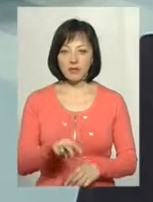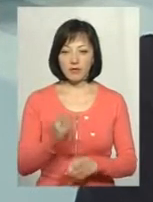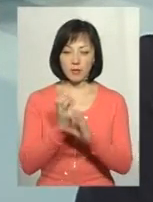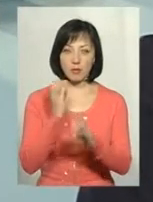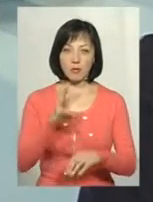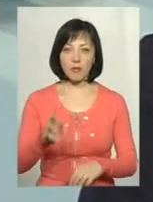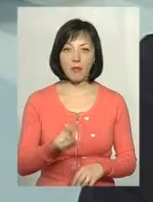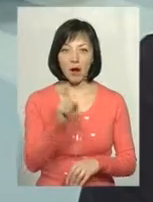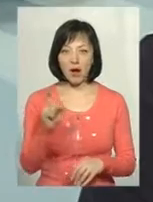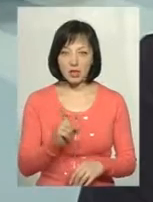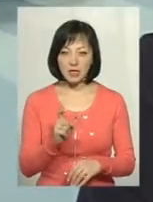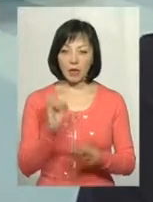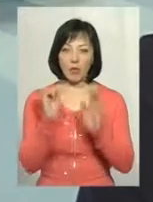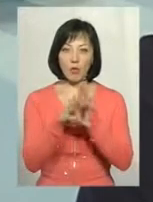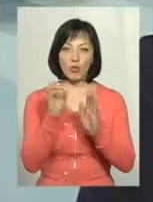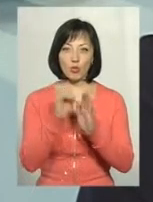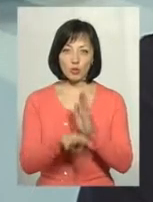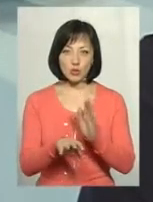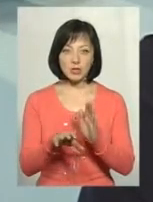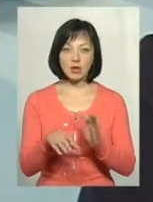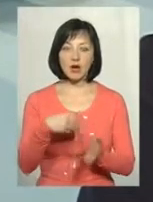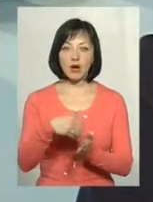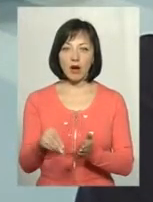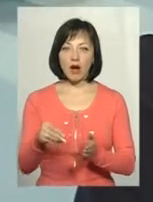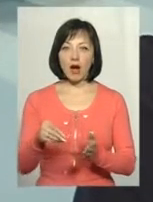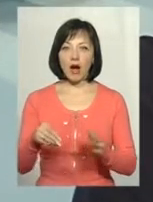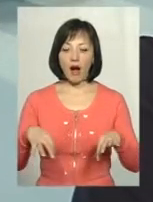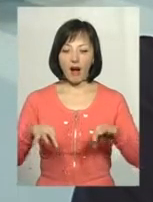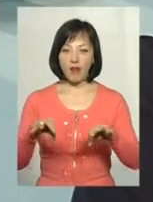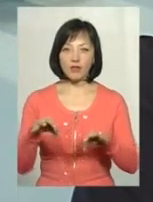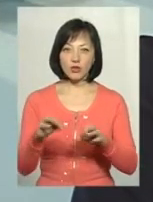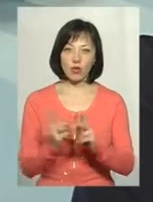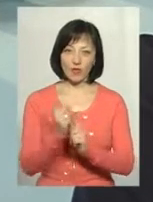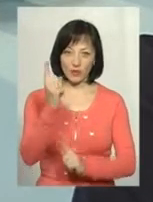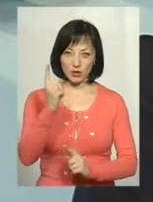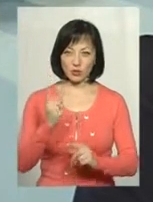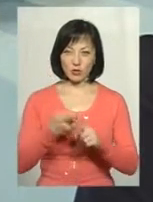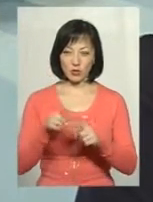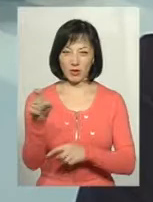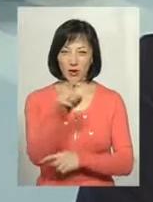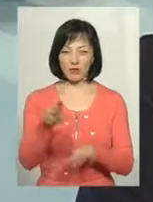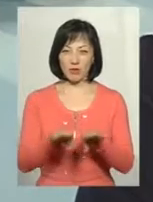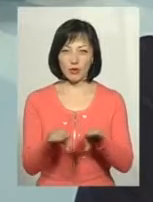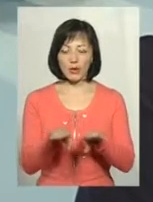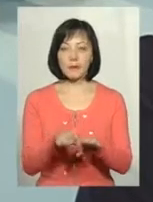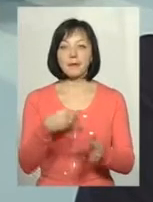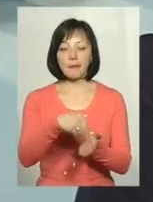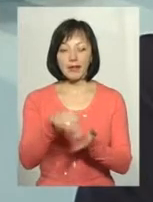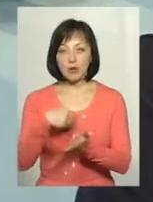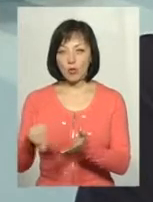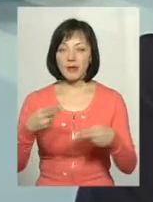закупили фронтальний погрузчик, закупили автовишку, тобто закупили ту саме